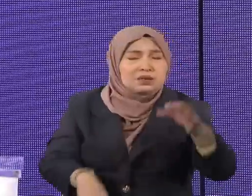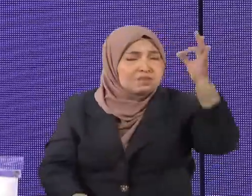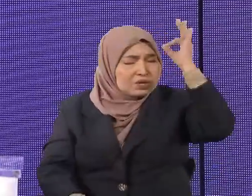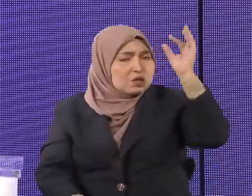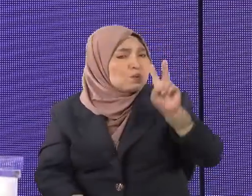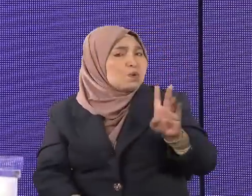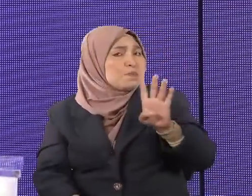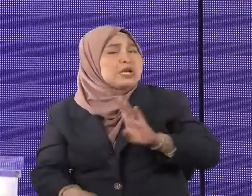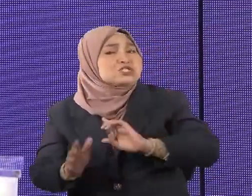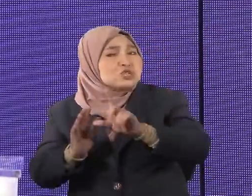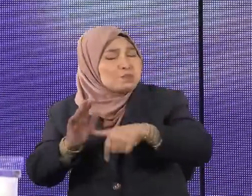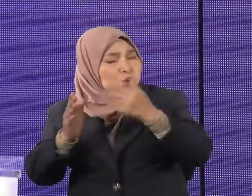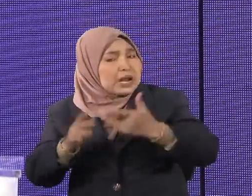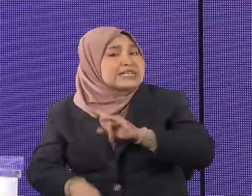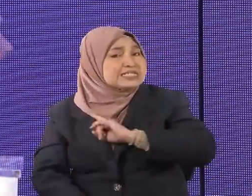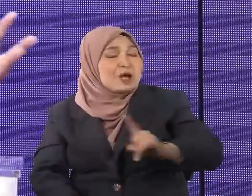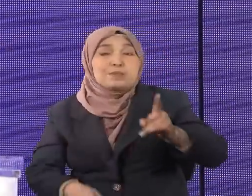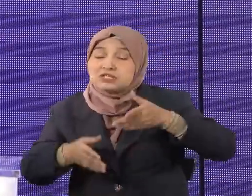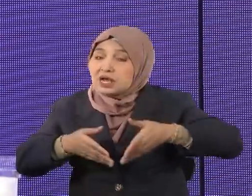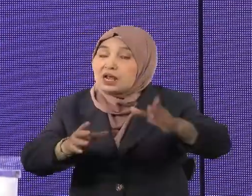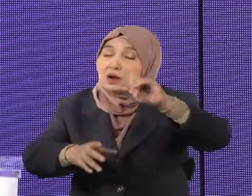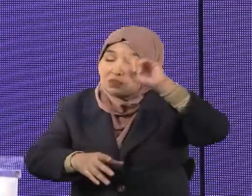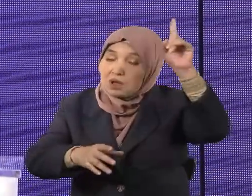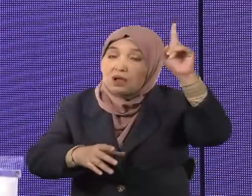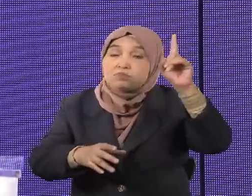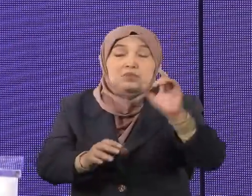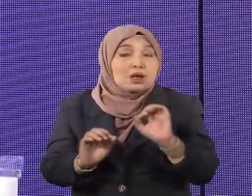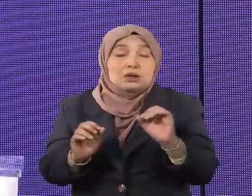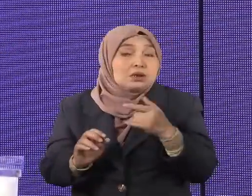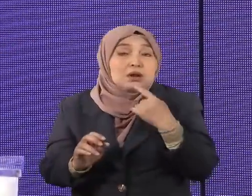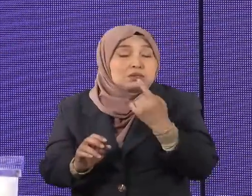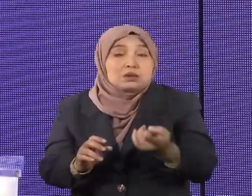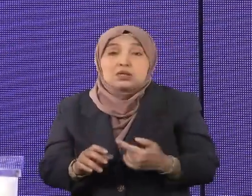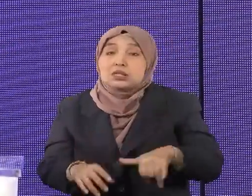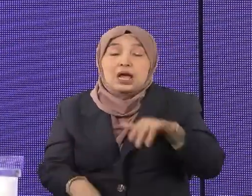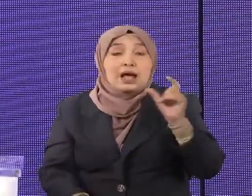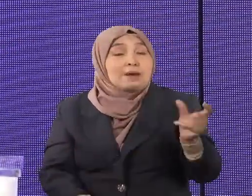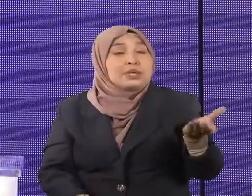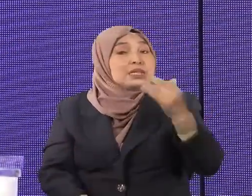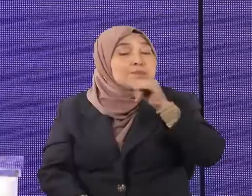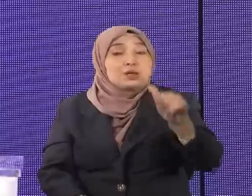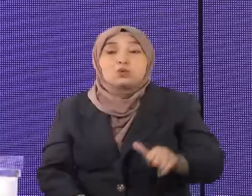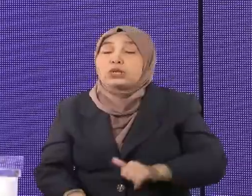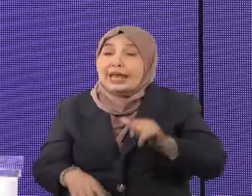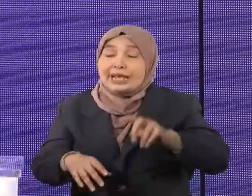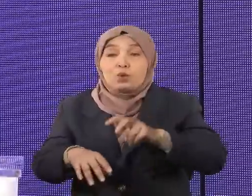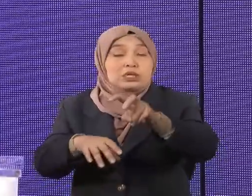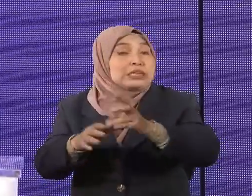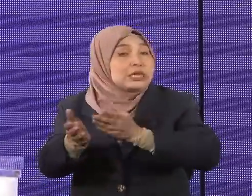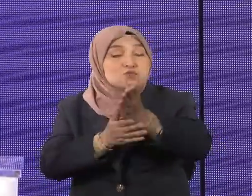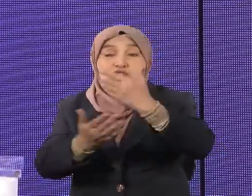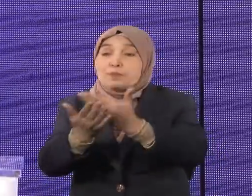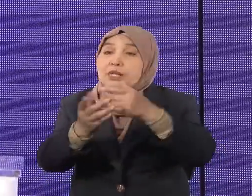24 jam, orang Islam yang berjuang fi sabilillah pun kena fikir 24 jam. Tak ada pula dia kata Nabi tak payah naik unta, terus dia sampai ke Madinah kan.